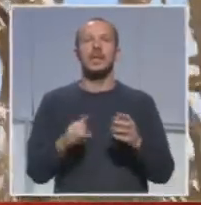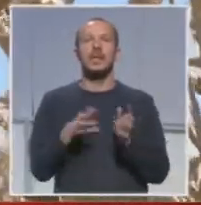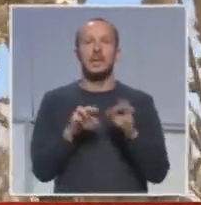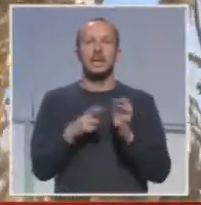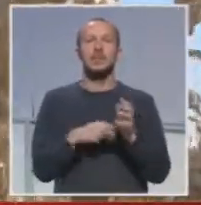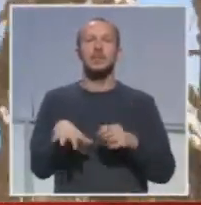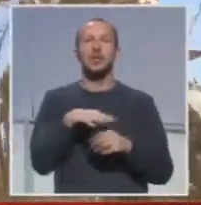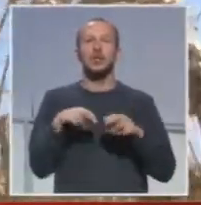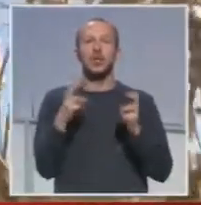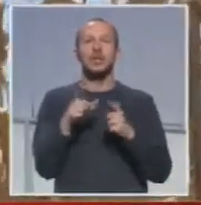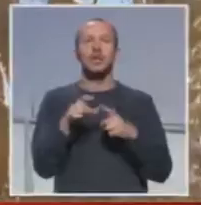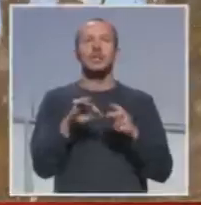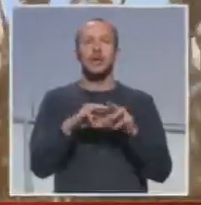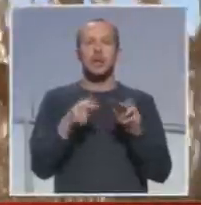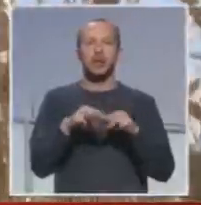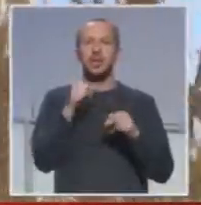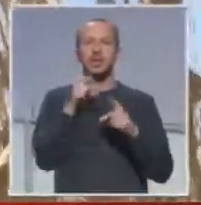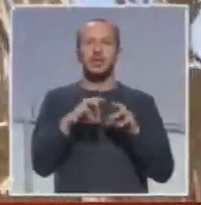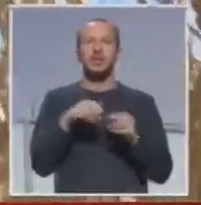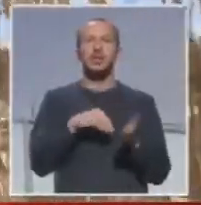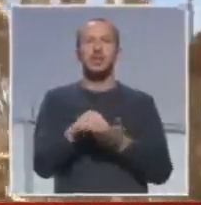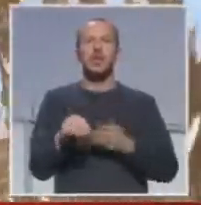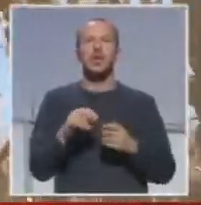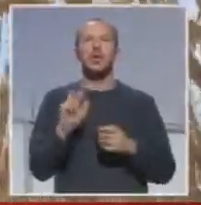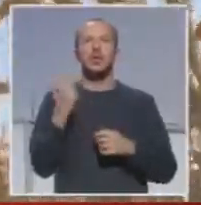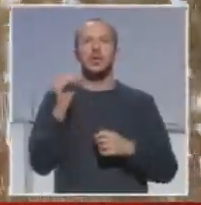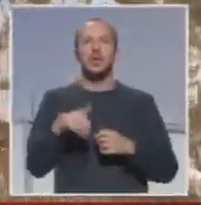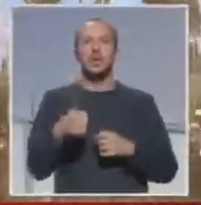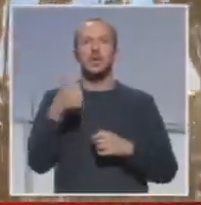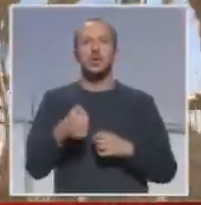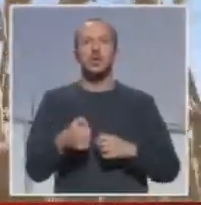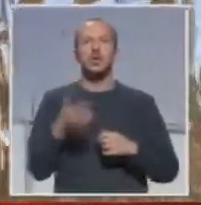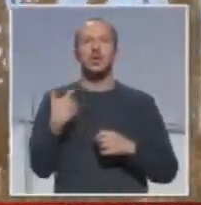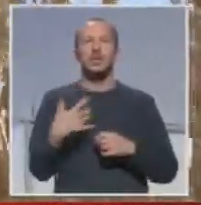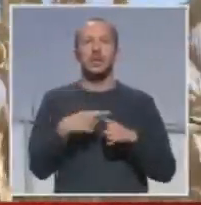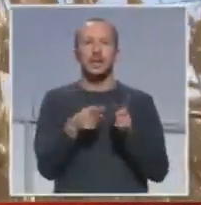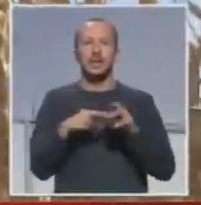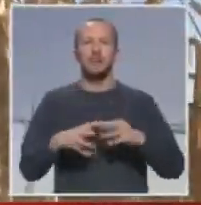području Gradiške, Laktaša i Srbca ozimim usjevima zasijano 13.150 hektara.